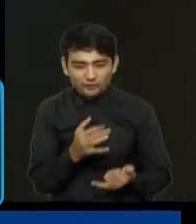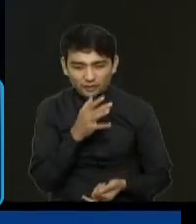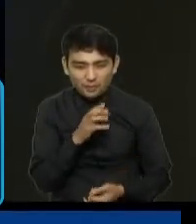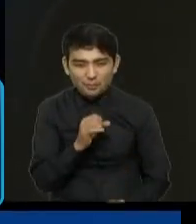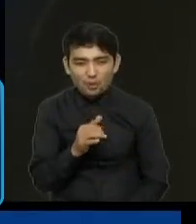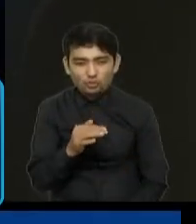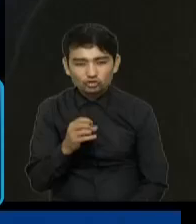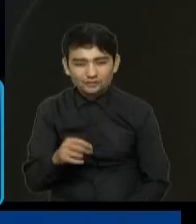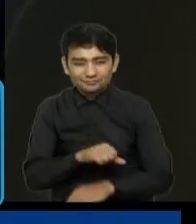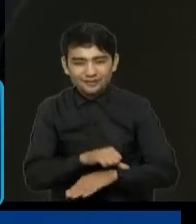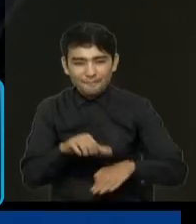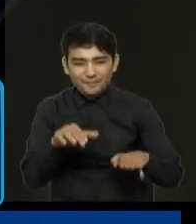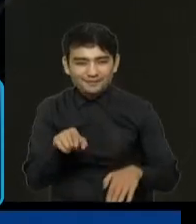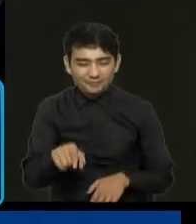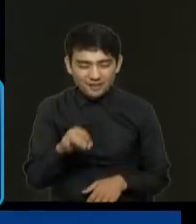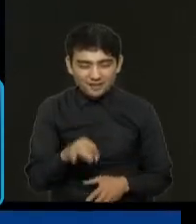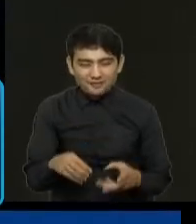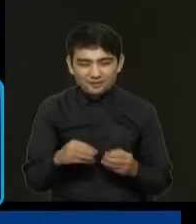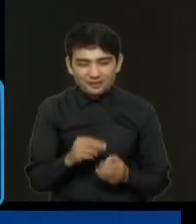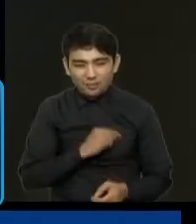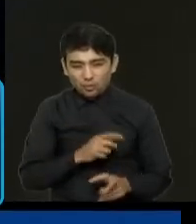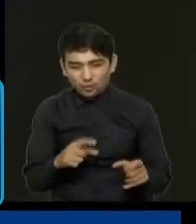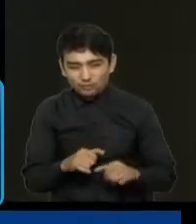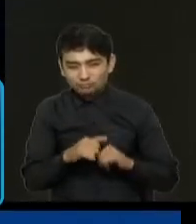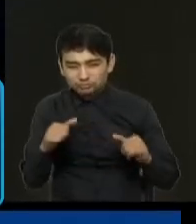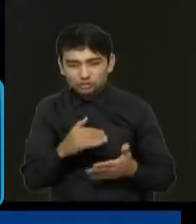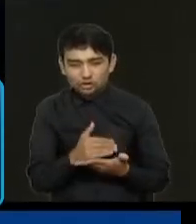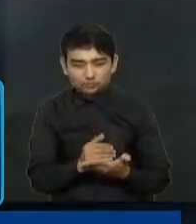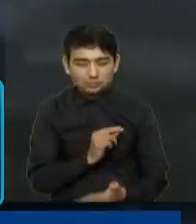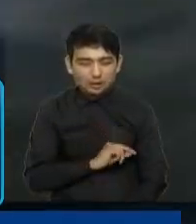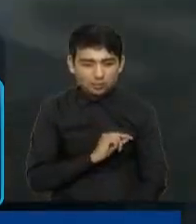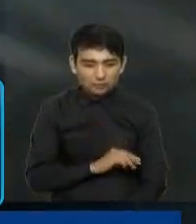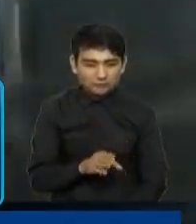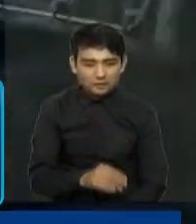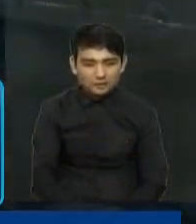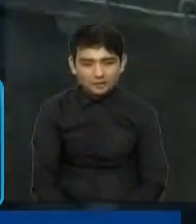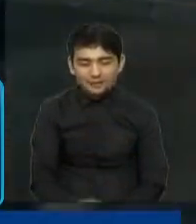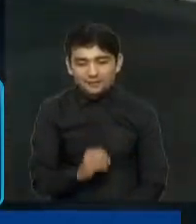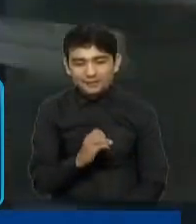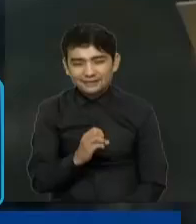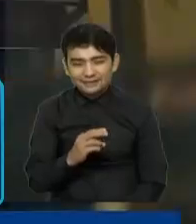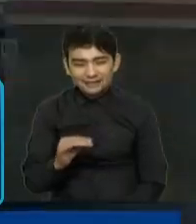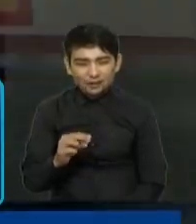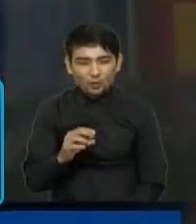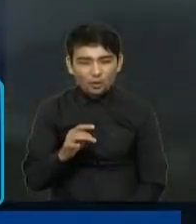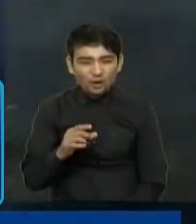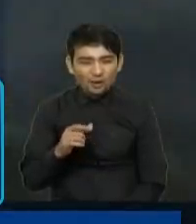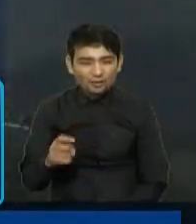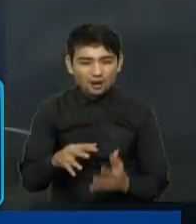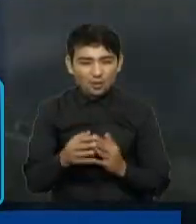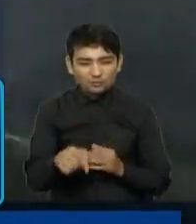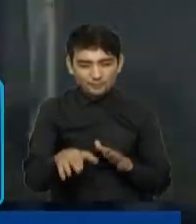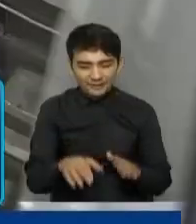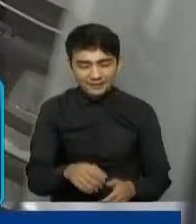Bauırjan Konuspayev keden bekerinin kızmetkerleri küşeytilgen rejimde jümüş jasauda. Eski Qorğan aulunan bastalgan kepteliz qazır Qızıl